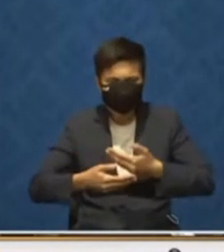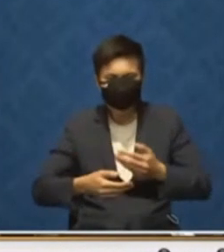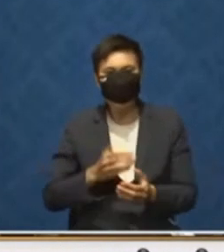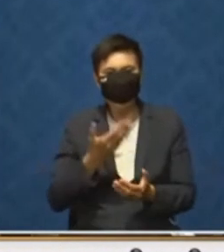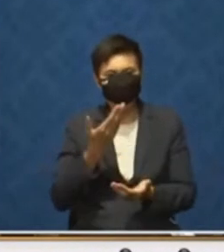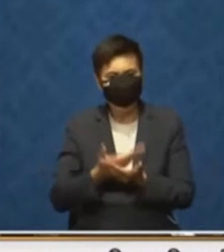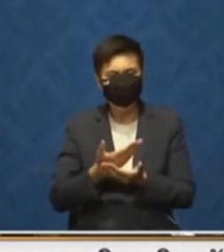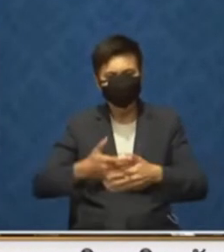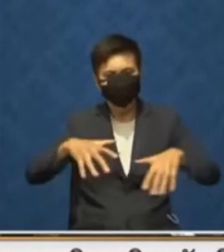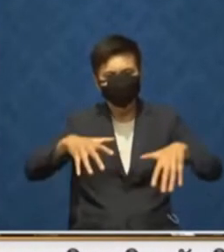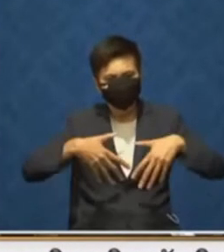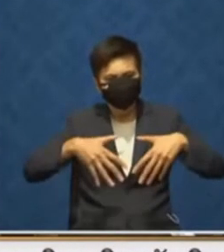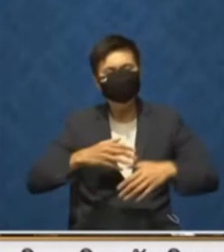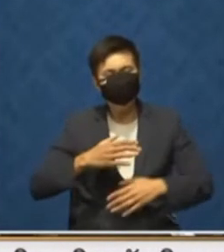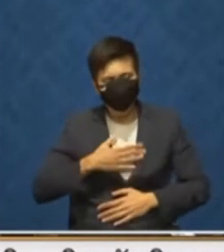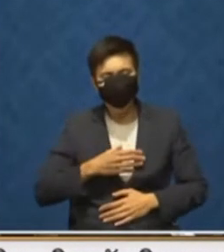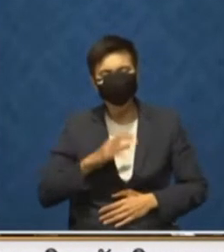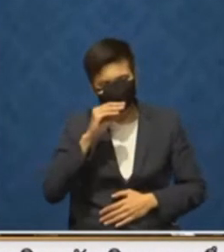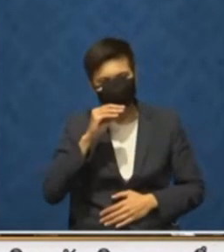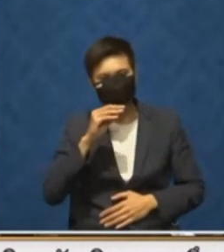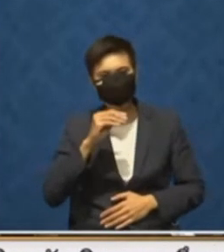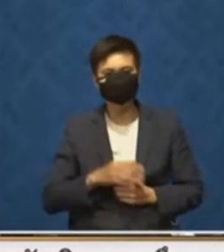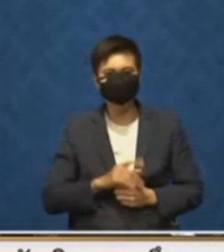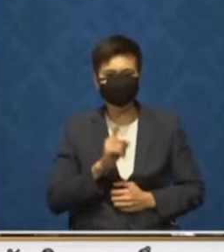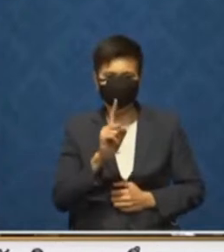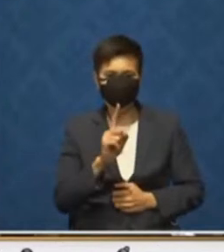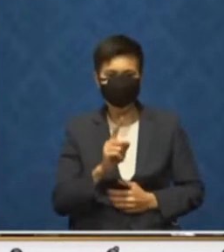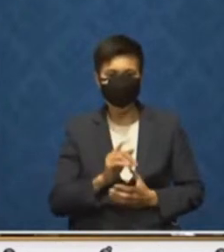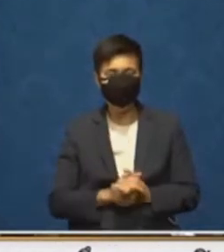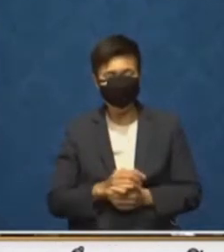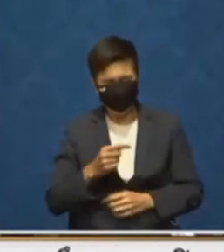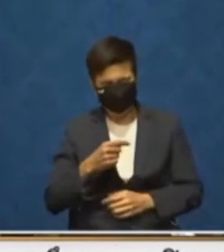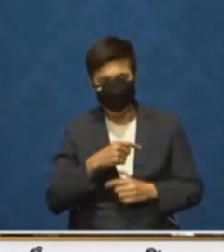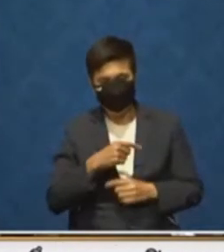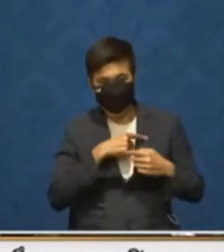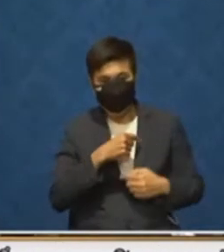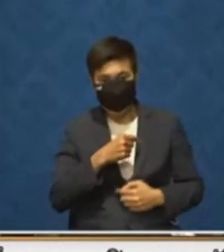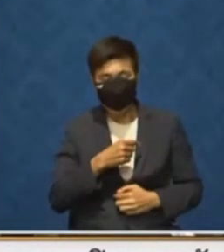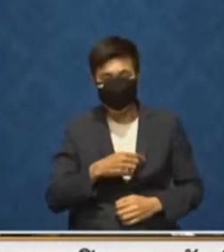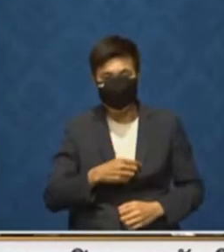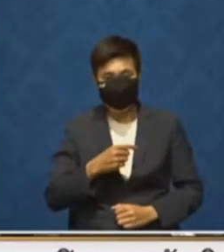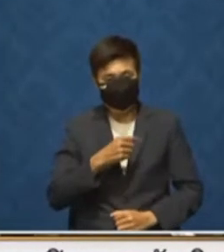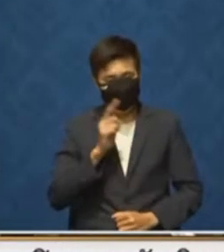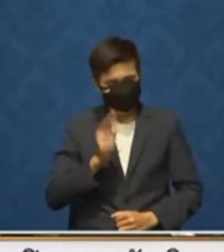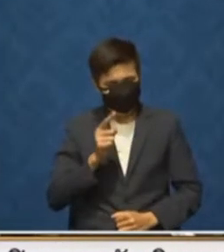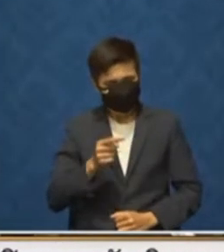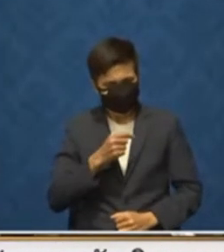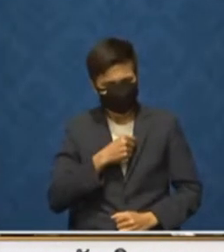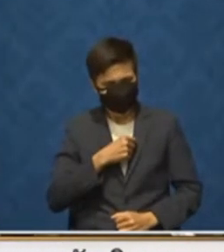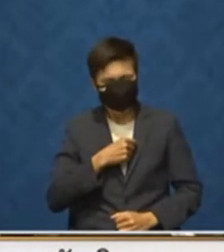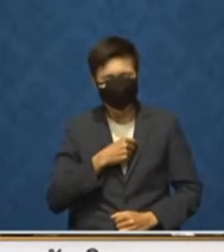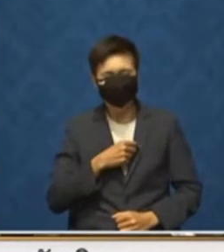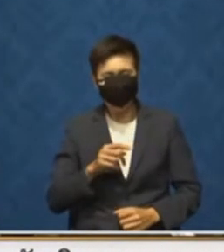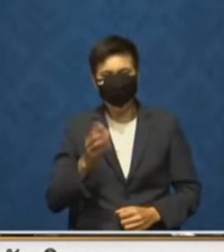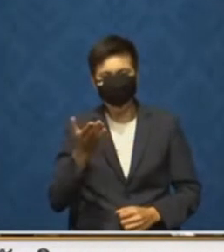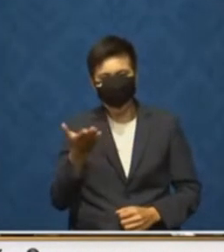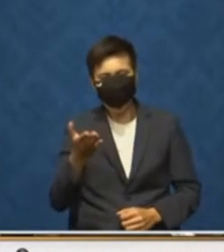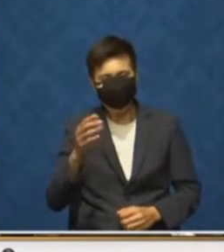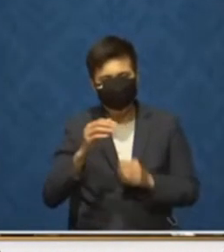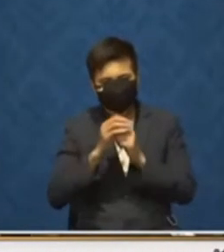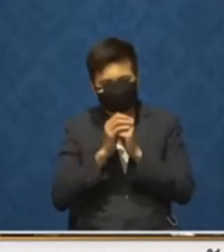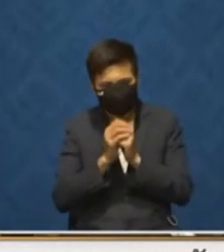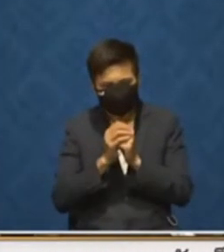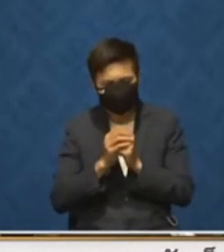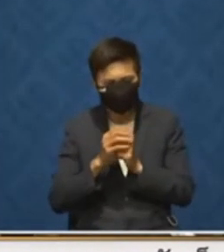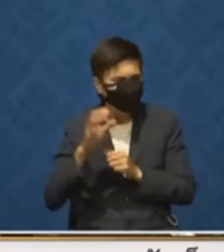เราก็ได้แต่พูดครับเพราะความจริงอยู่ในใจของเขาอ่ะเขายังไม่ไว้ใจเรานะเขายังไม่